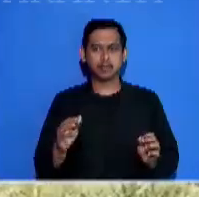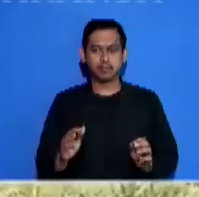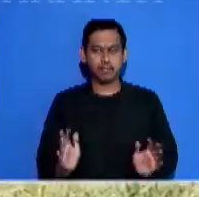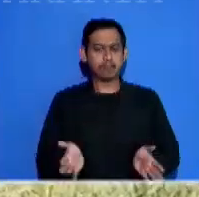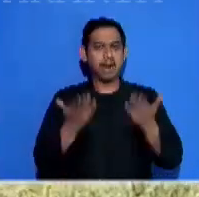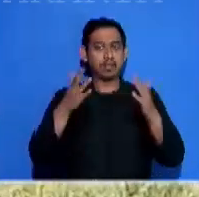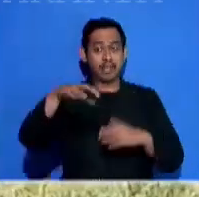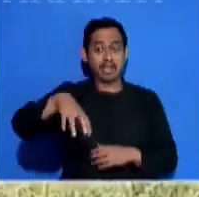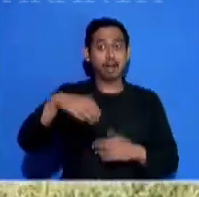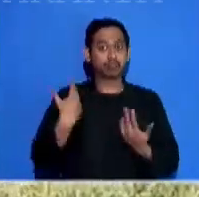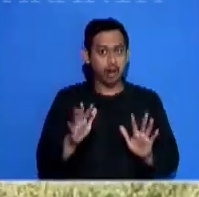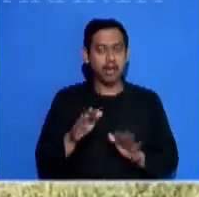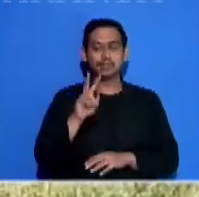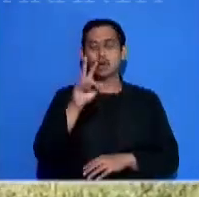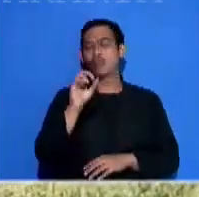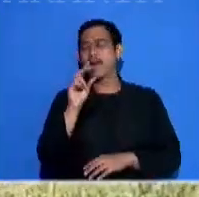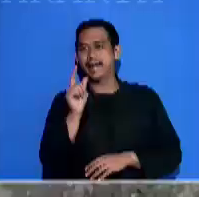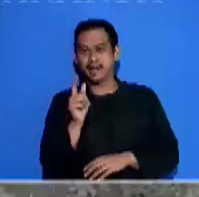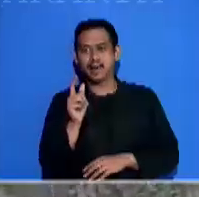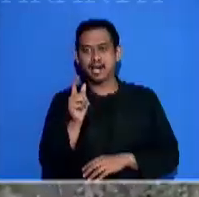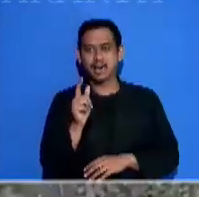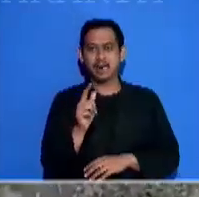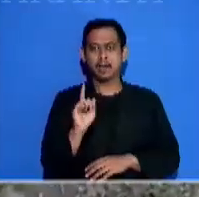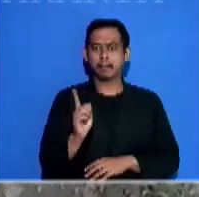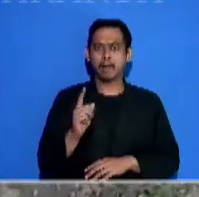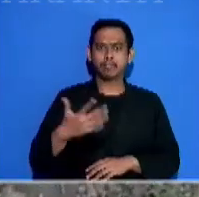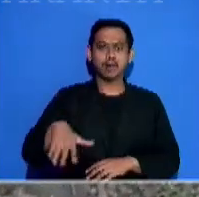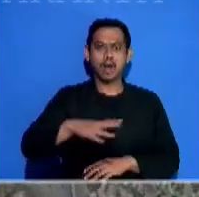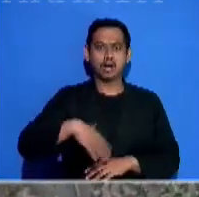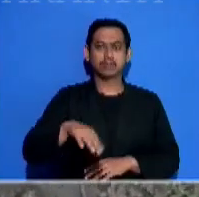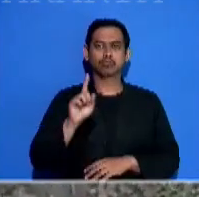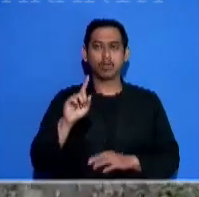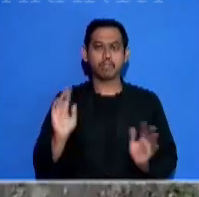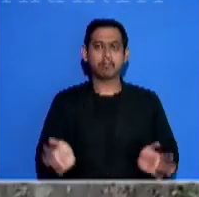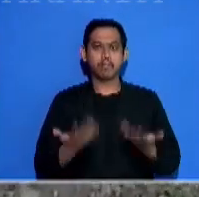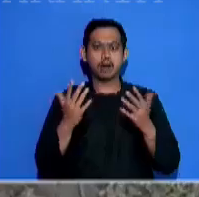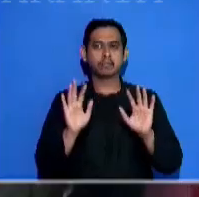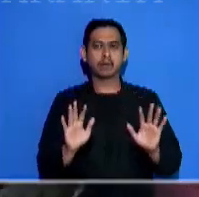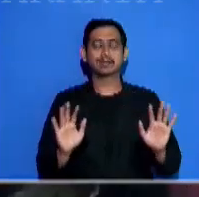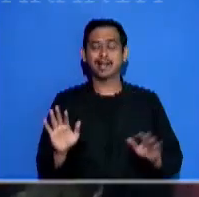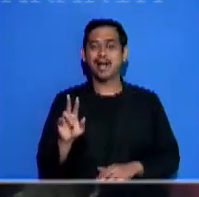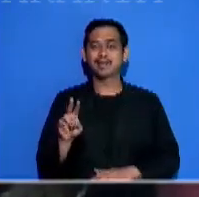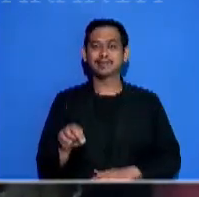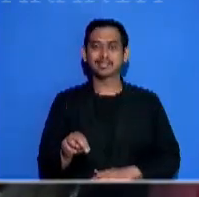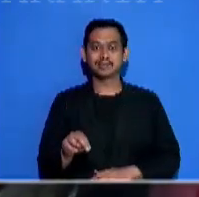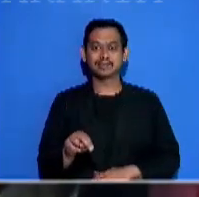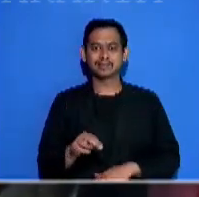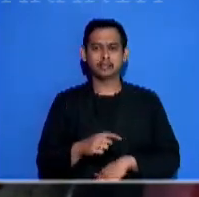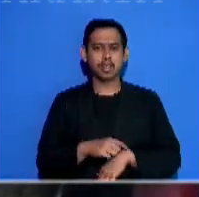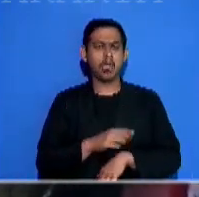3R Karang Miri masih belum selesai karena lokasi itu membutuhkan pembangunan yang lebih banyak sehingga memakan waktu lebih